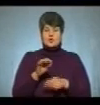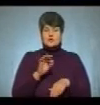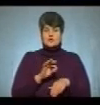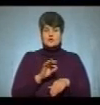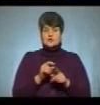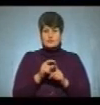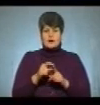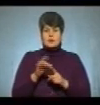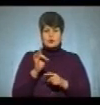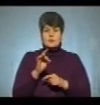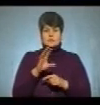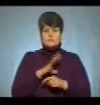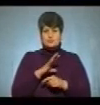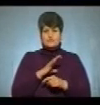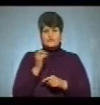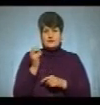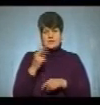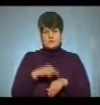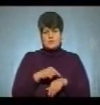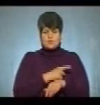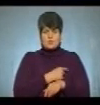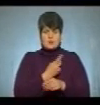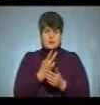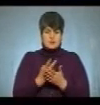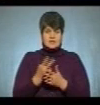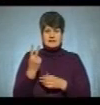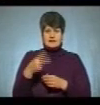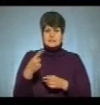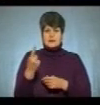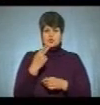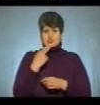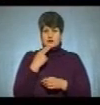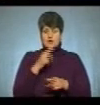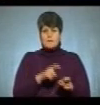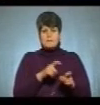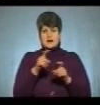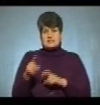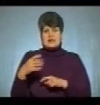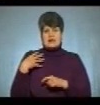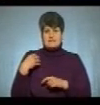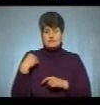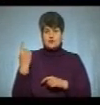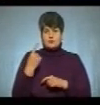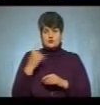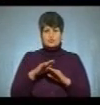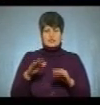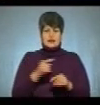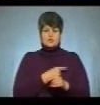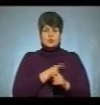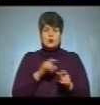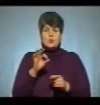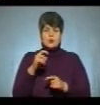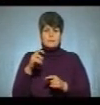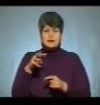Роман був у Жидачівській лікарні майже 12 годин. 21 червня його перевезли до Львівської обласної дитячої лікарні «Охмадит»,